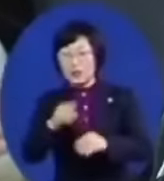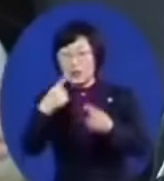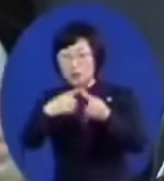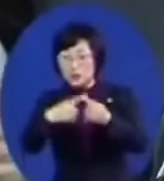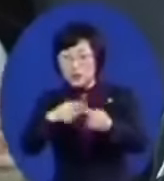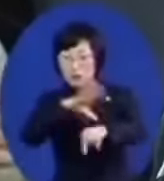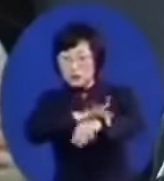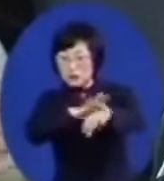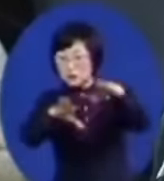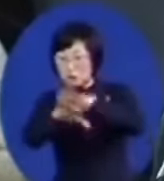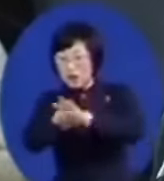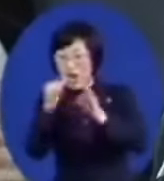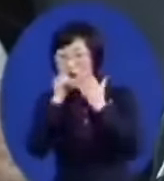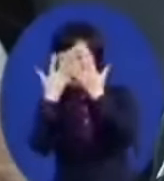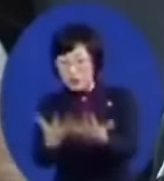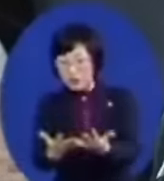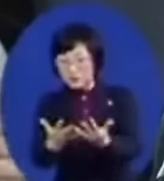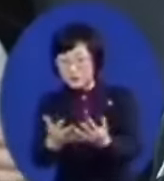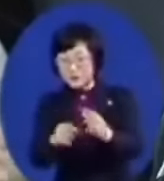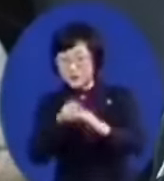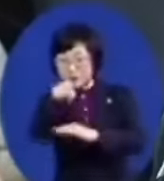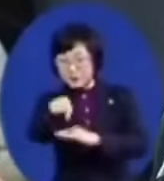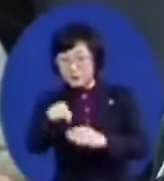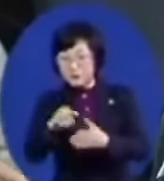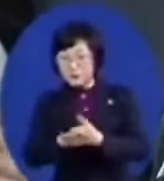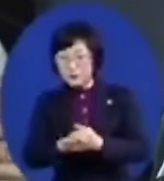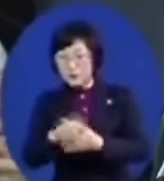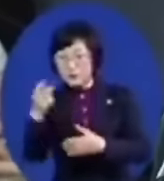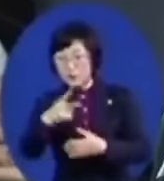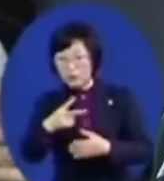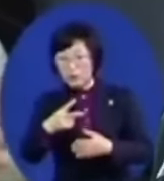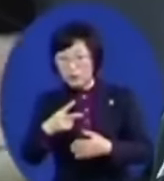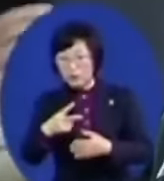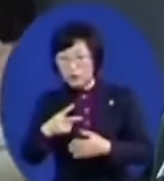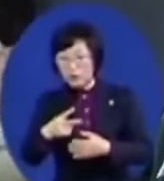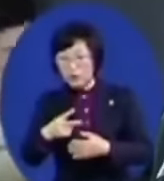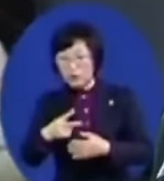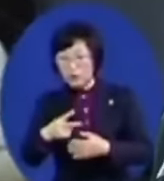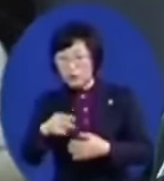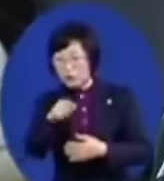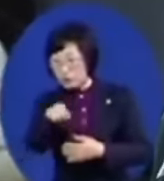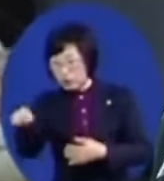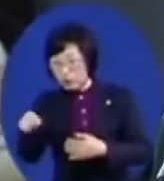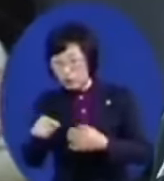철문을 나오는데 철문이 그대로 자연적으로 열려서 그 사람 뒤를 따라 나오는데 거기에 있는